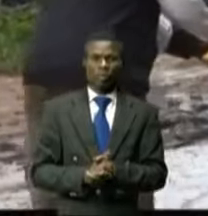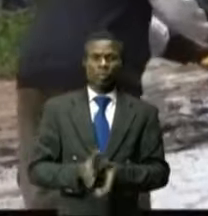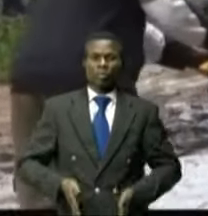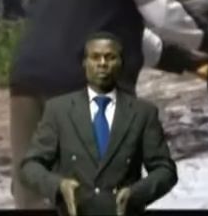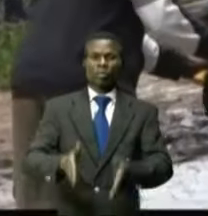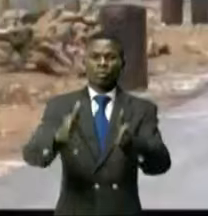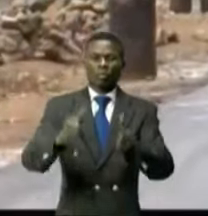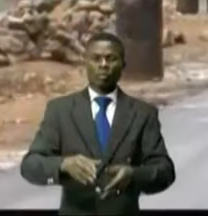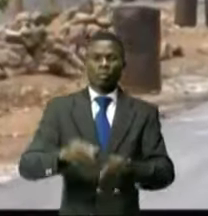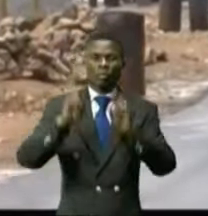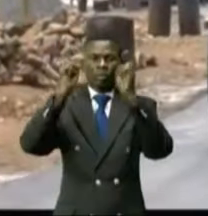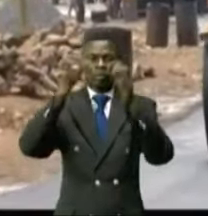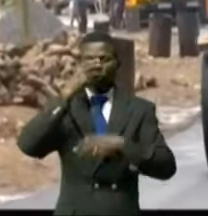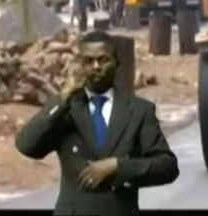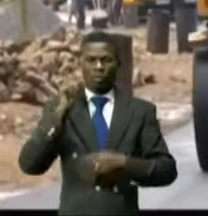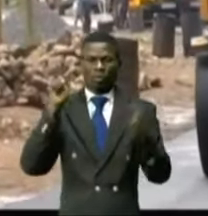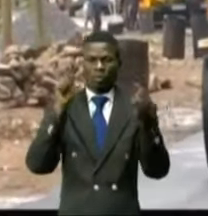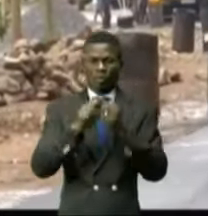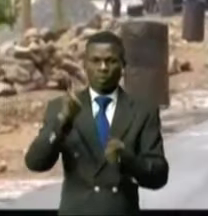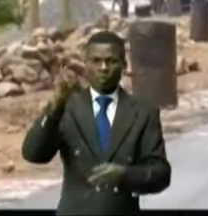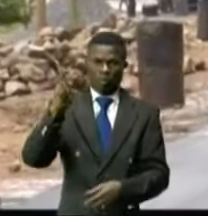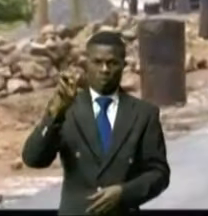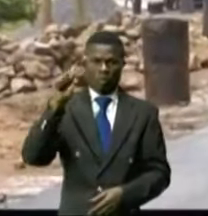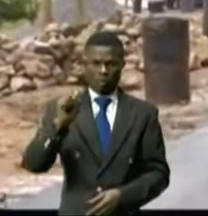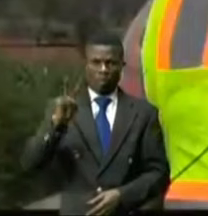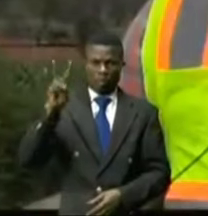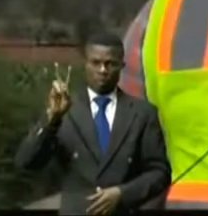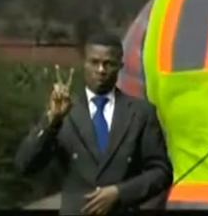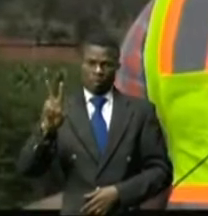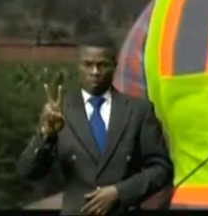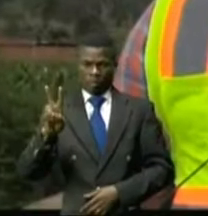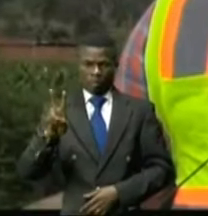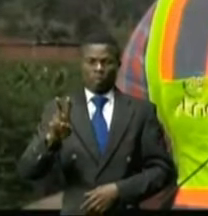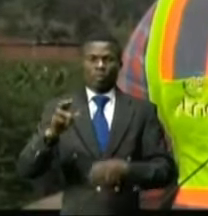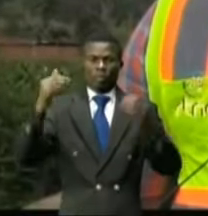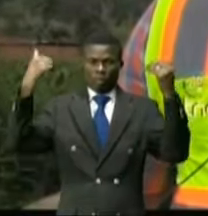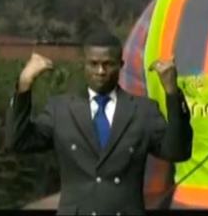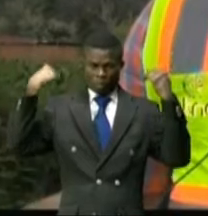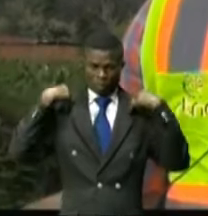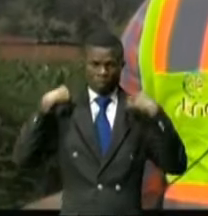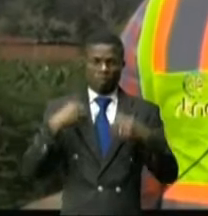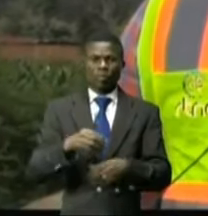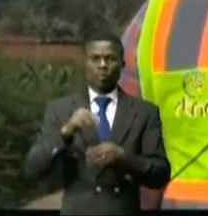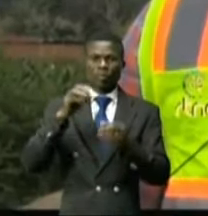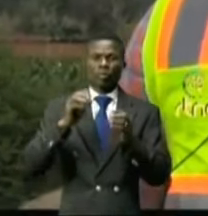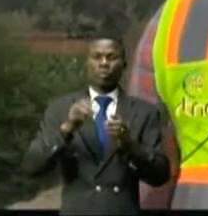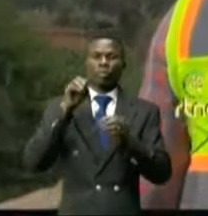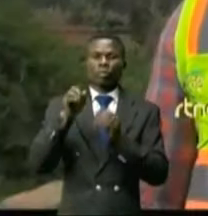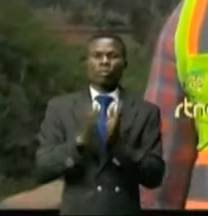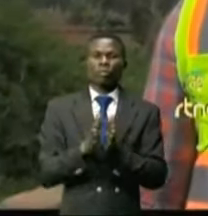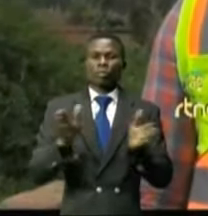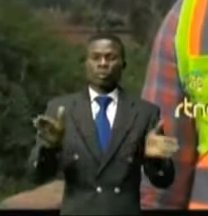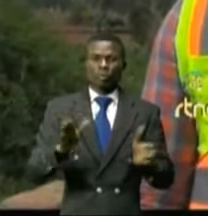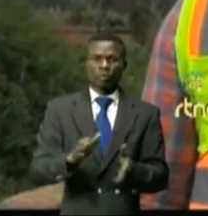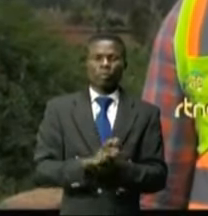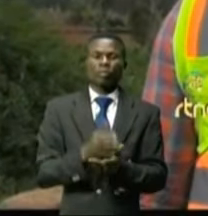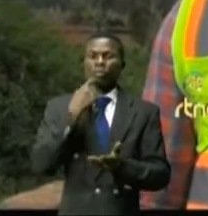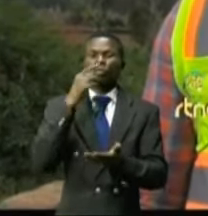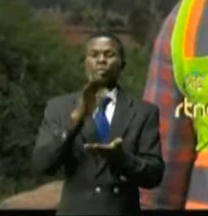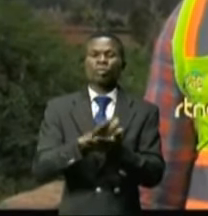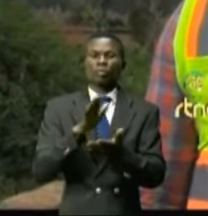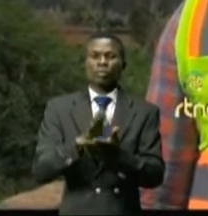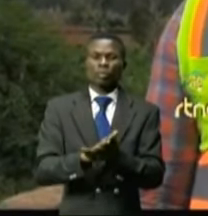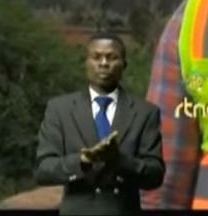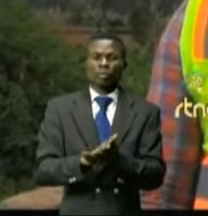route Bukavu-Kavumu. La précision du DG de la SOCOC, ingénieur Jacques Amani Kasigondo, qui remercie la